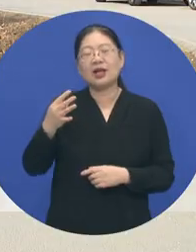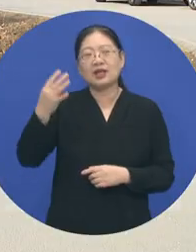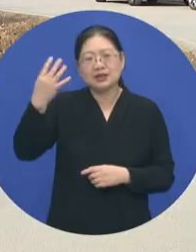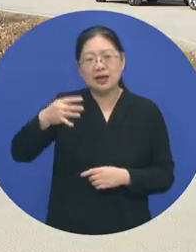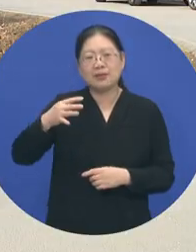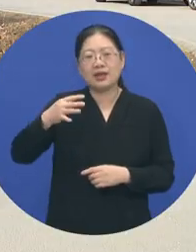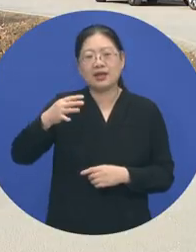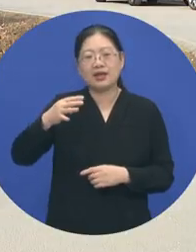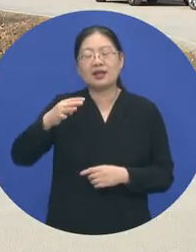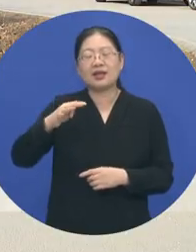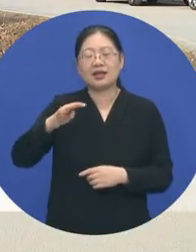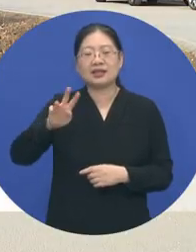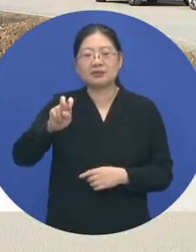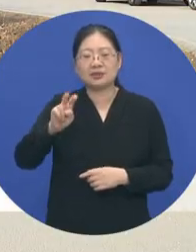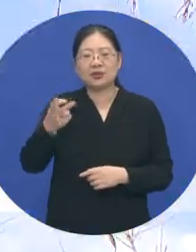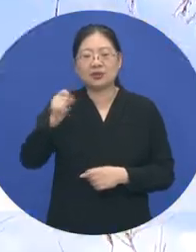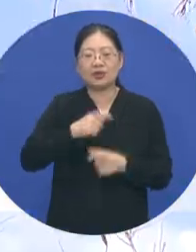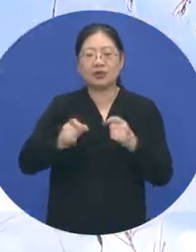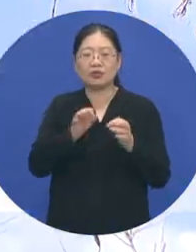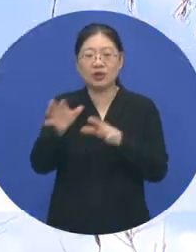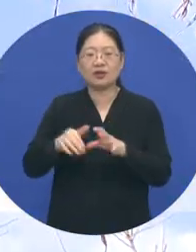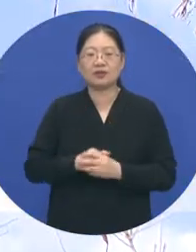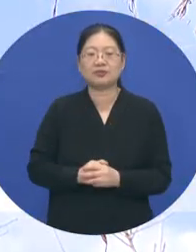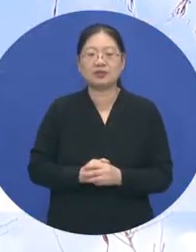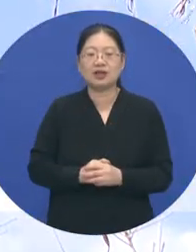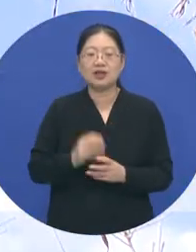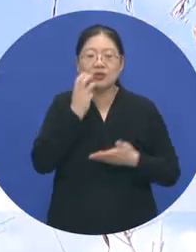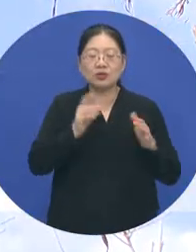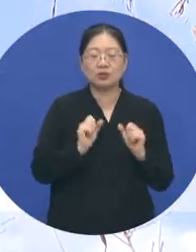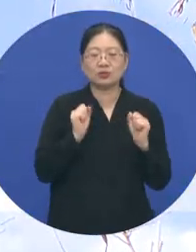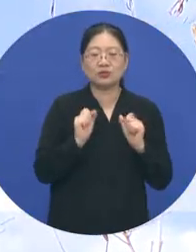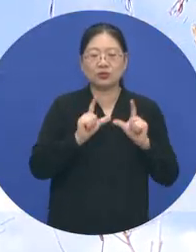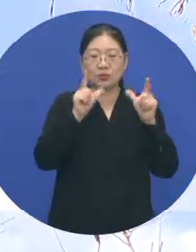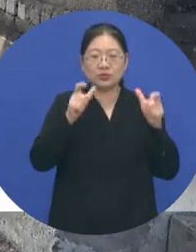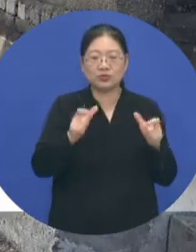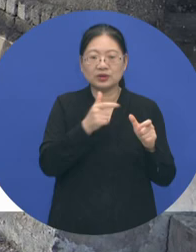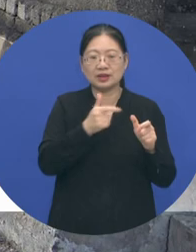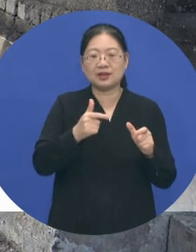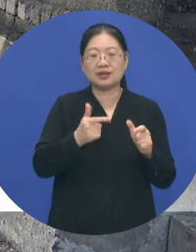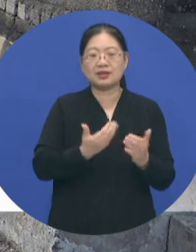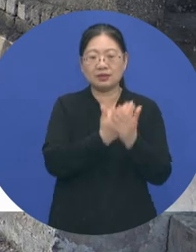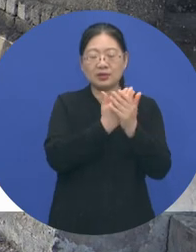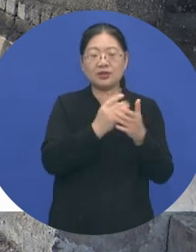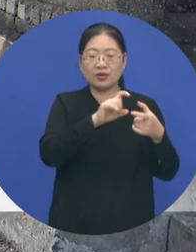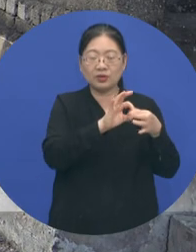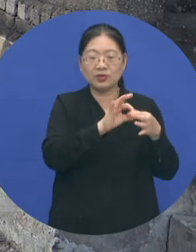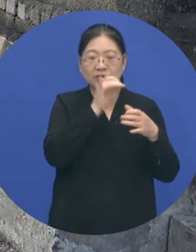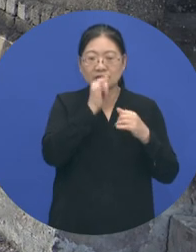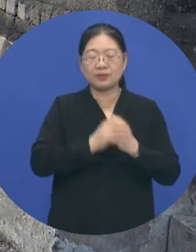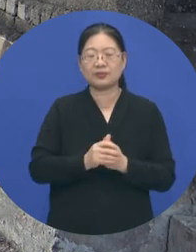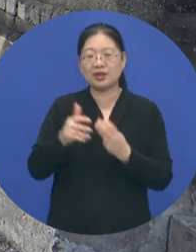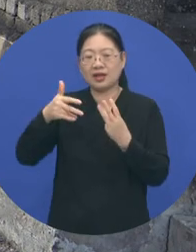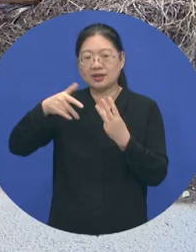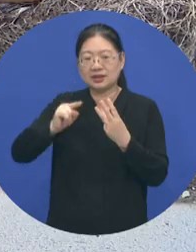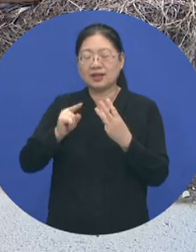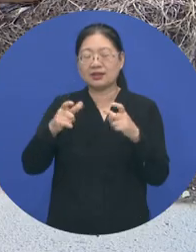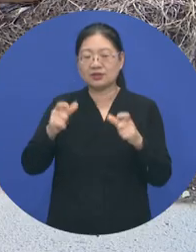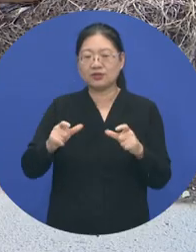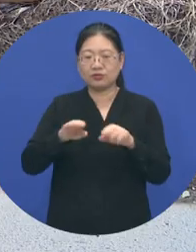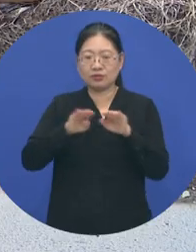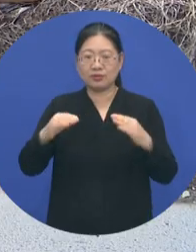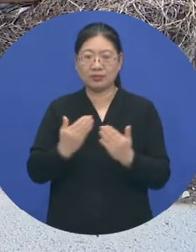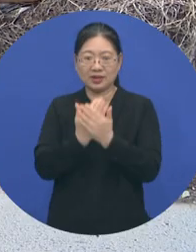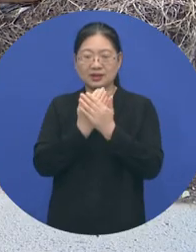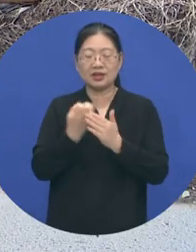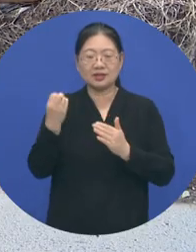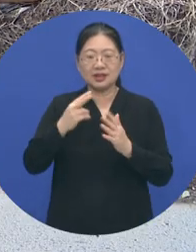더 투자합니다. 여기에 경기 북동부 대개발 계획을 연계해 추진한다는 방침입니다. 3차 지역균형발전과